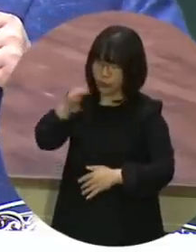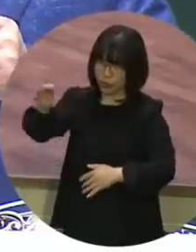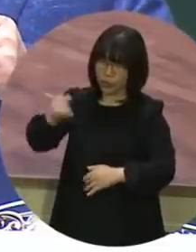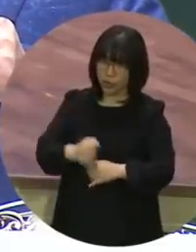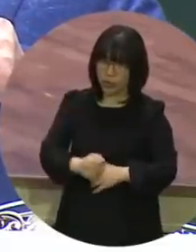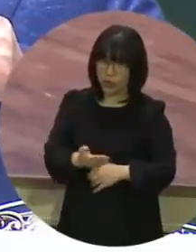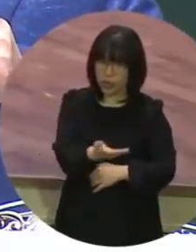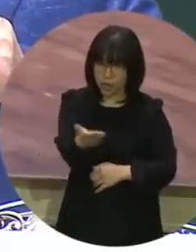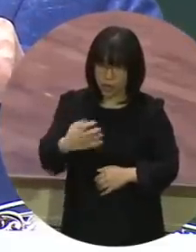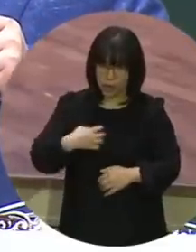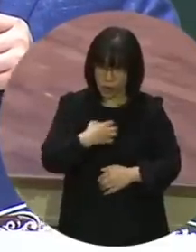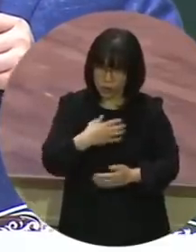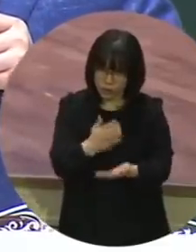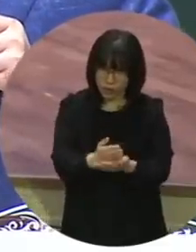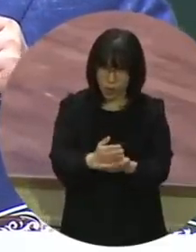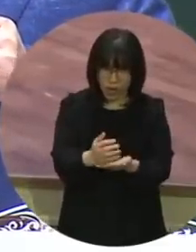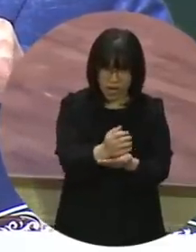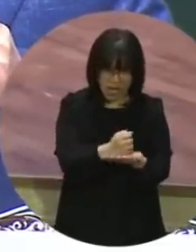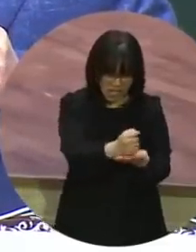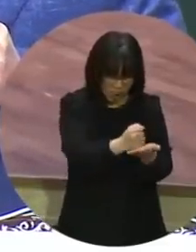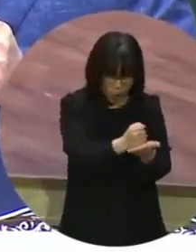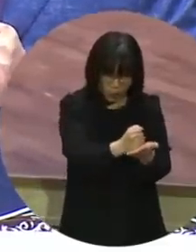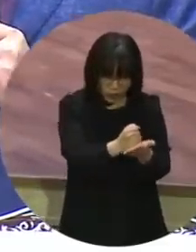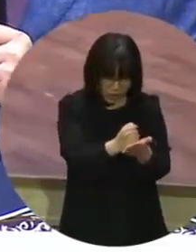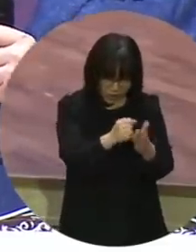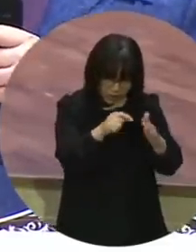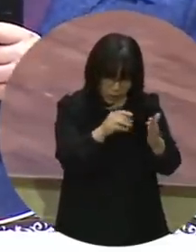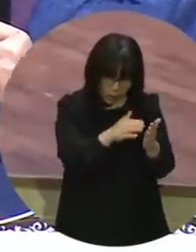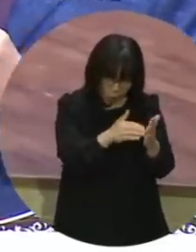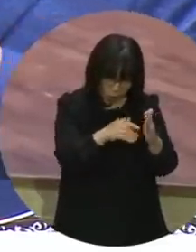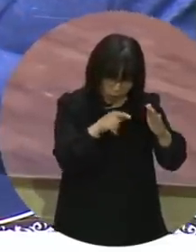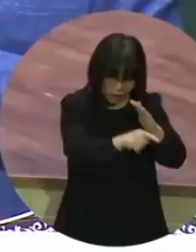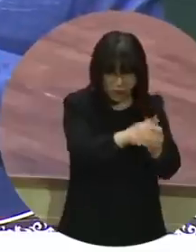고민하지 말고 점쟁이 찾아가지 말고 내 이름 불러봐라.